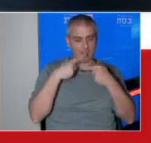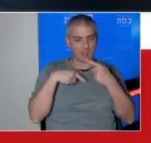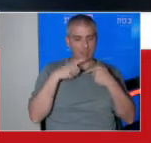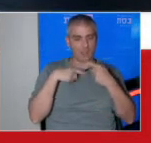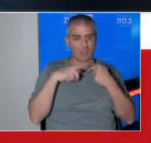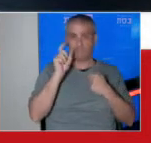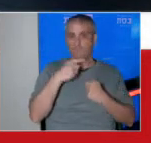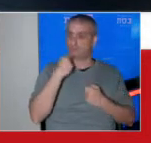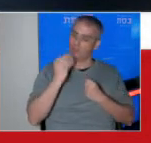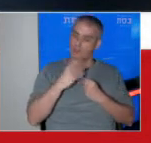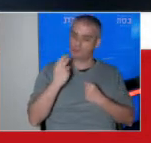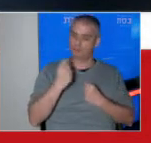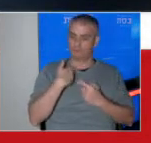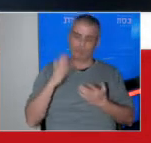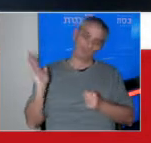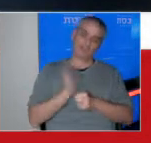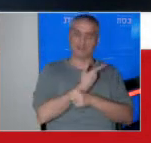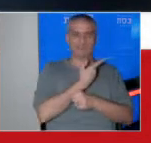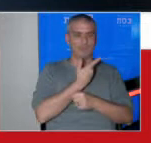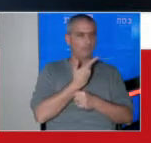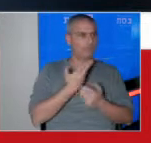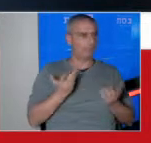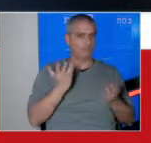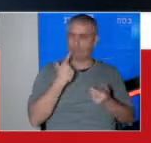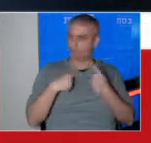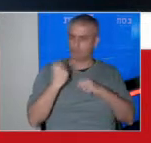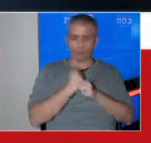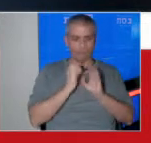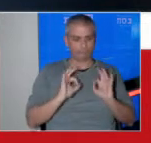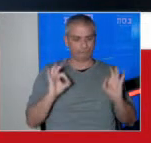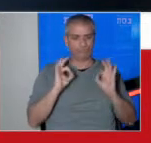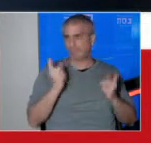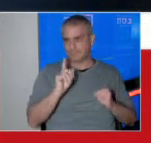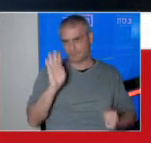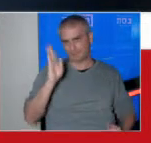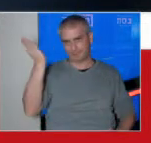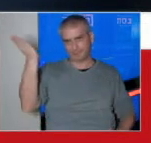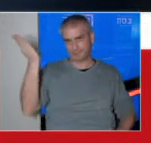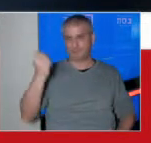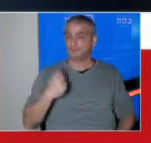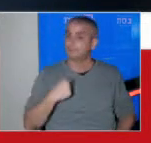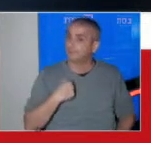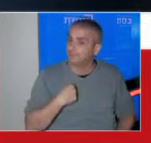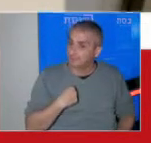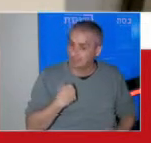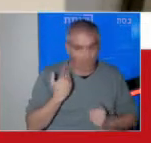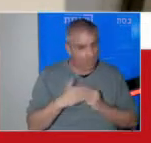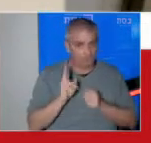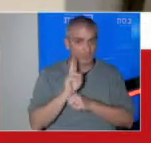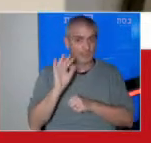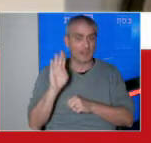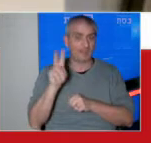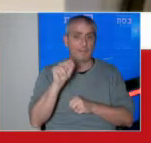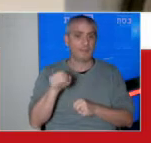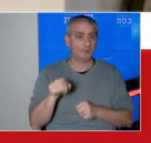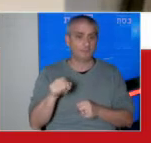והאיש שאמר עוד כמה שבועות אני הולך לפנות את העניין הזה, במשך שנים לא עשה כלום, זה כמובן נתניהו. אני האחרון שיגן על נתניהו בעניין